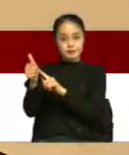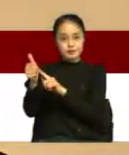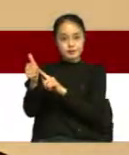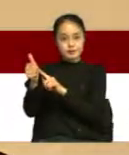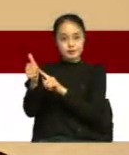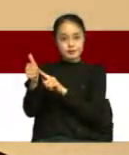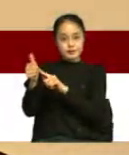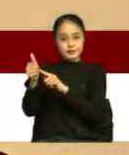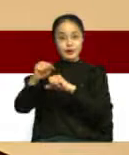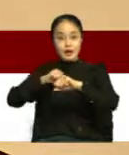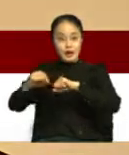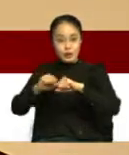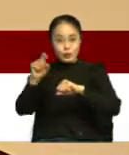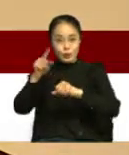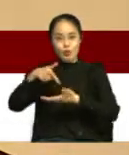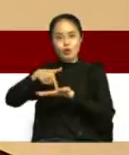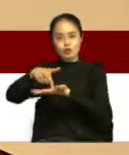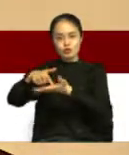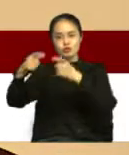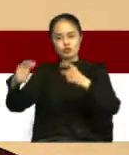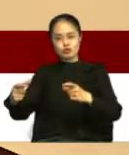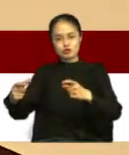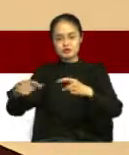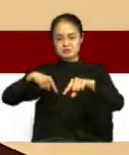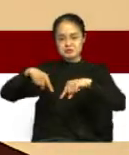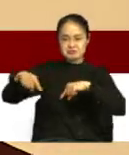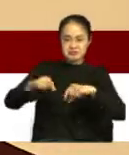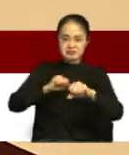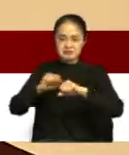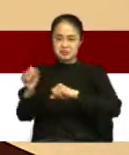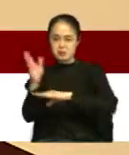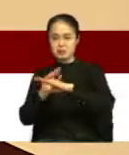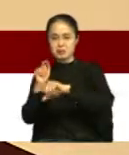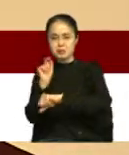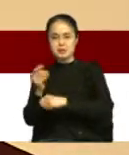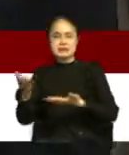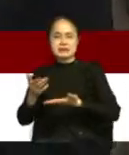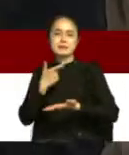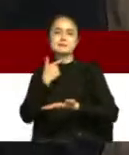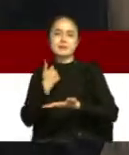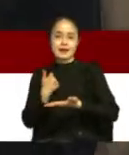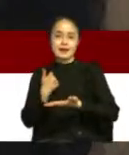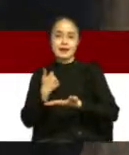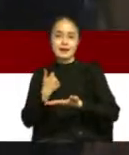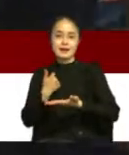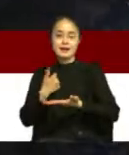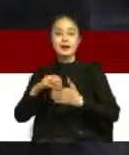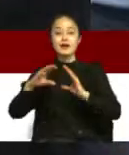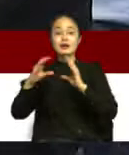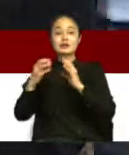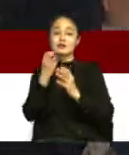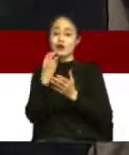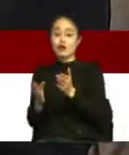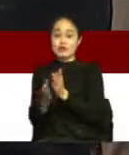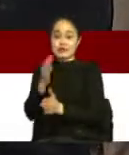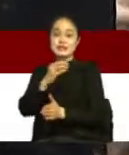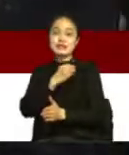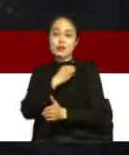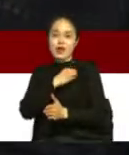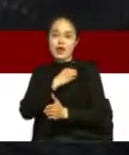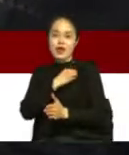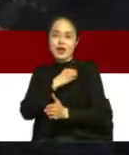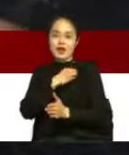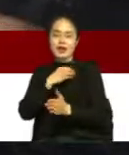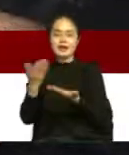현재까지 광진구에서 활동한 정치인으로 서울시의회 운영위원장을 지냈습니다. 그는 구청장이 되면